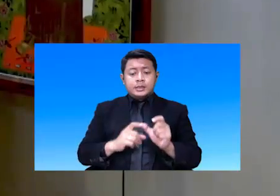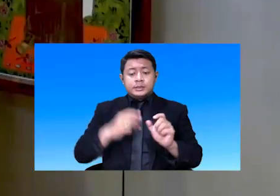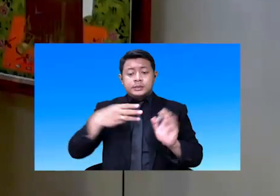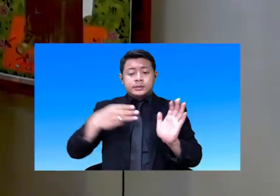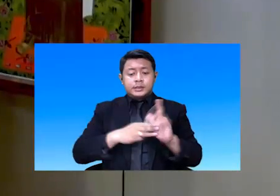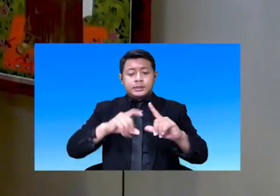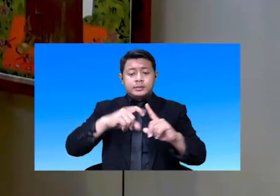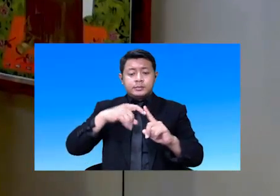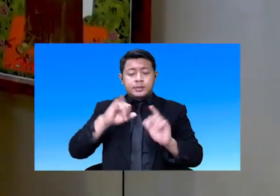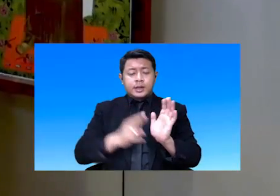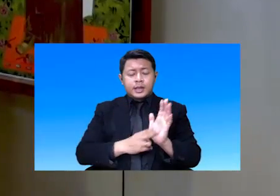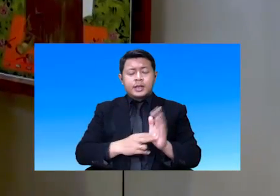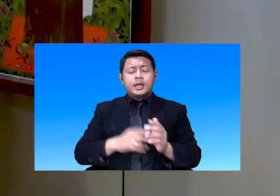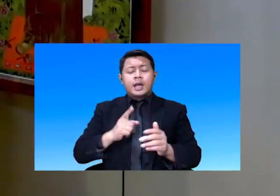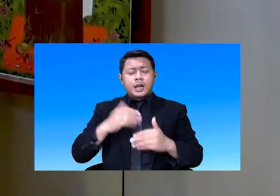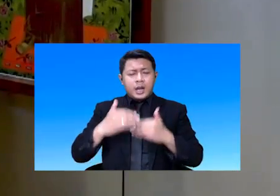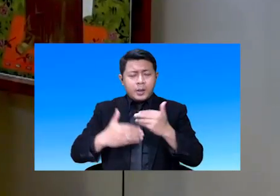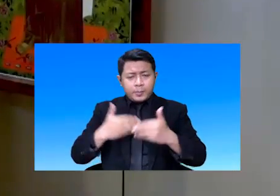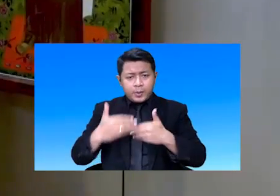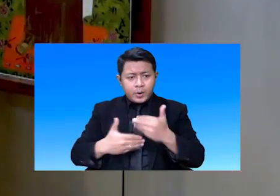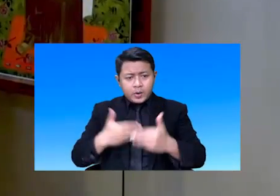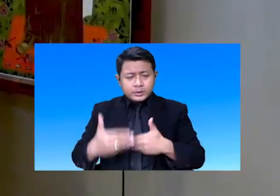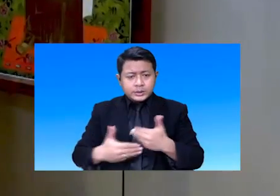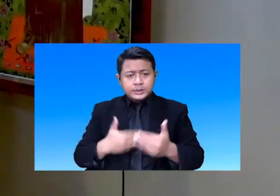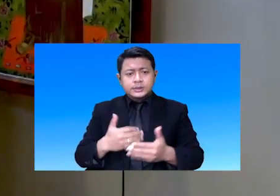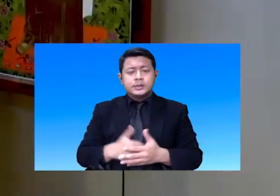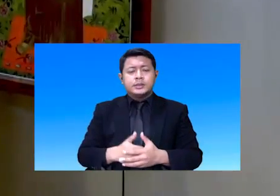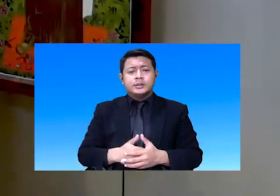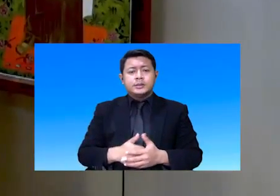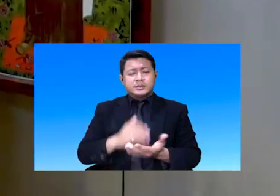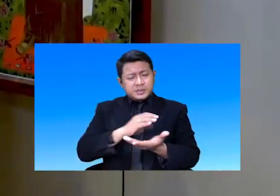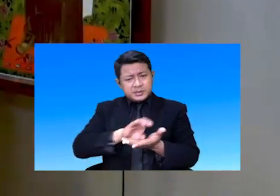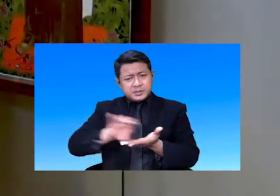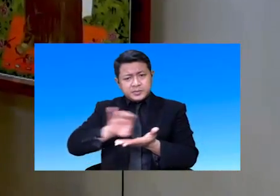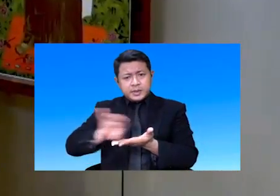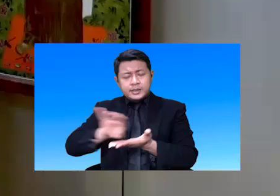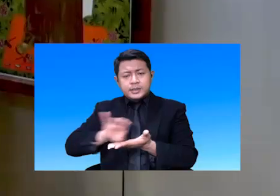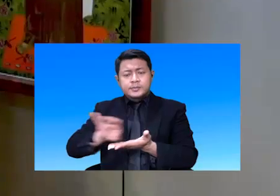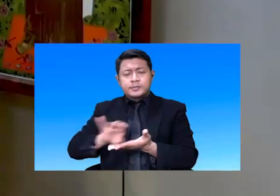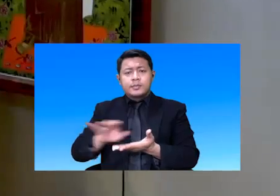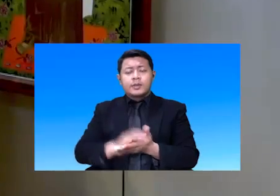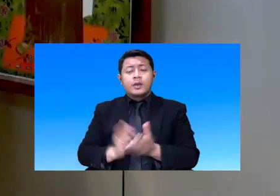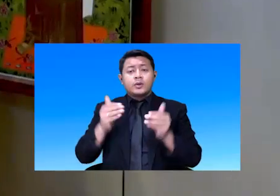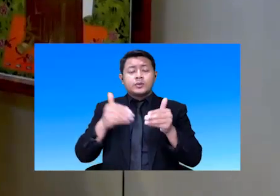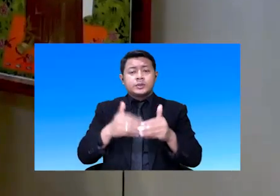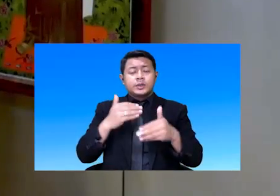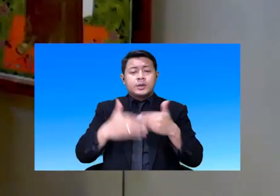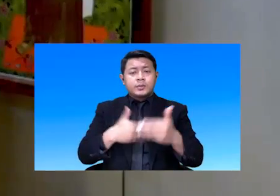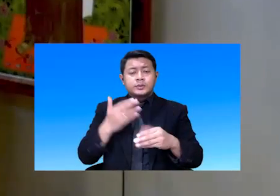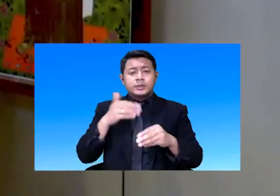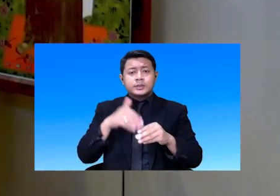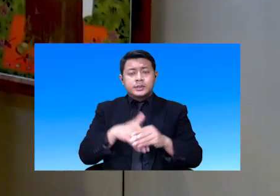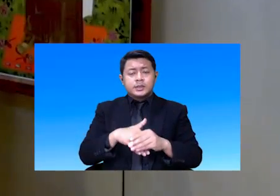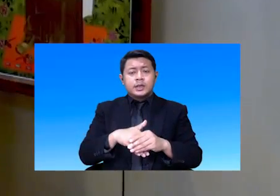semakin ada proses yang terus-menerus dapat kita bagikan sebagai inspirasi, terutama proses